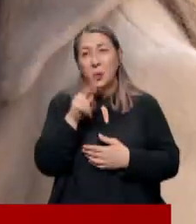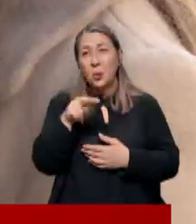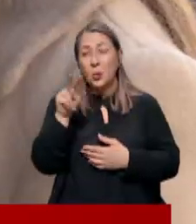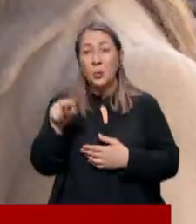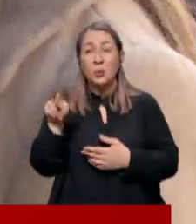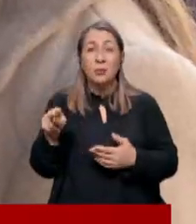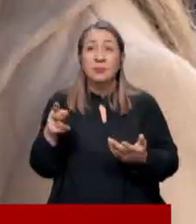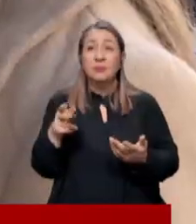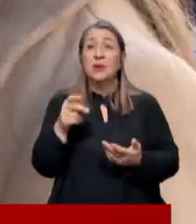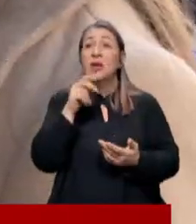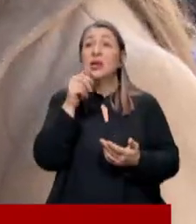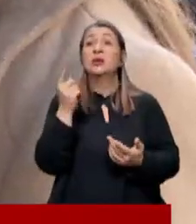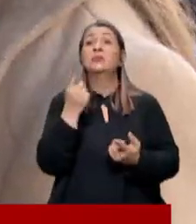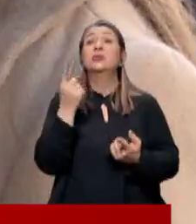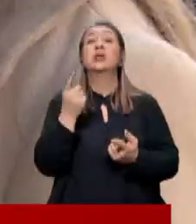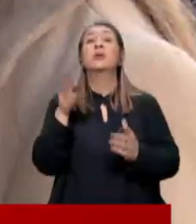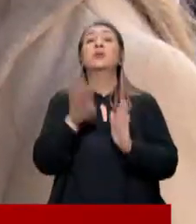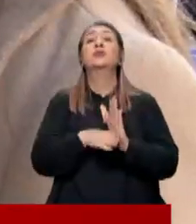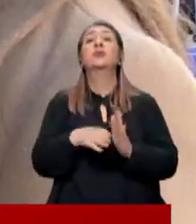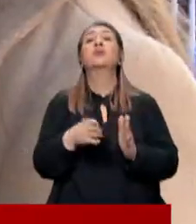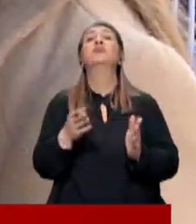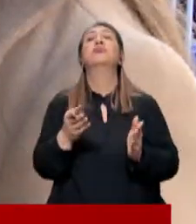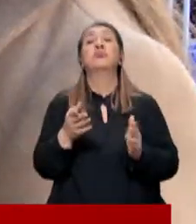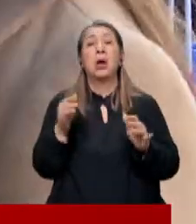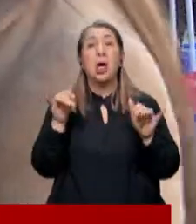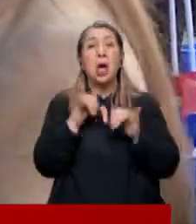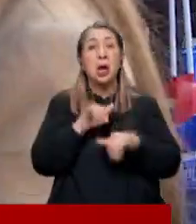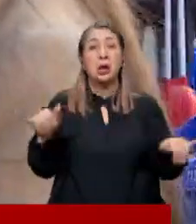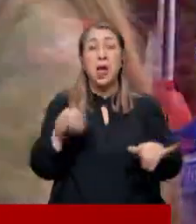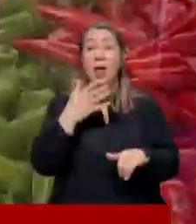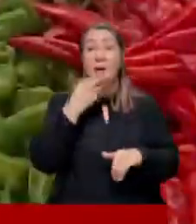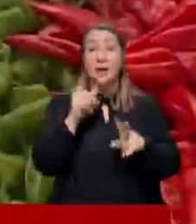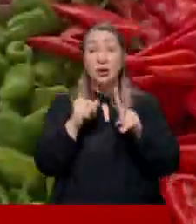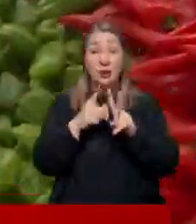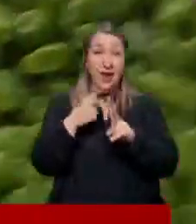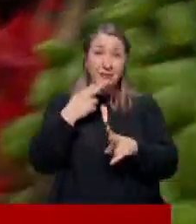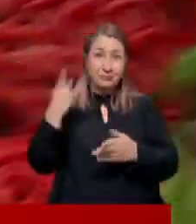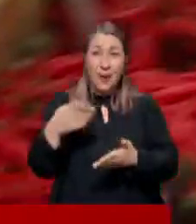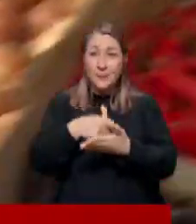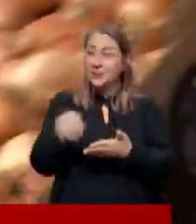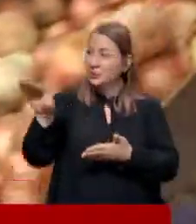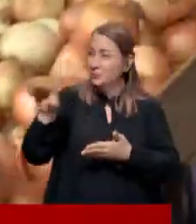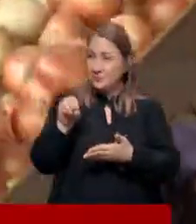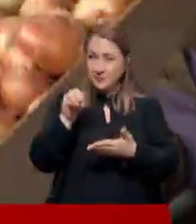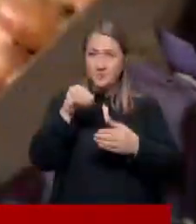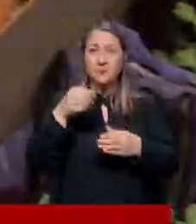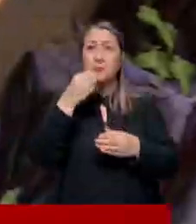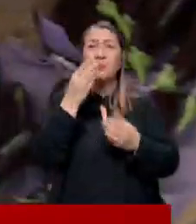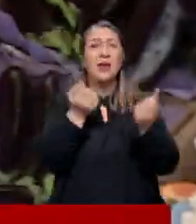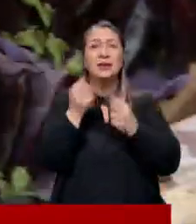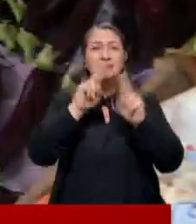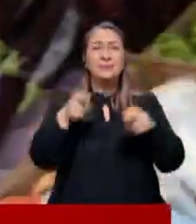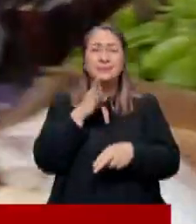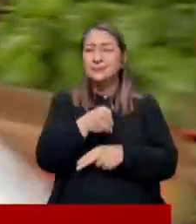şimdi. Hiçbir ne düşük bir fiyat ne bir şey, hep aynı. Emekli Nilüfer Doğan maaşını çekti, market market gezdi.